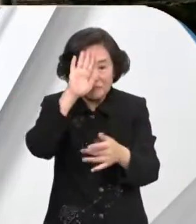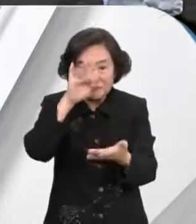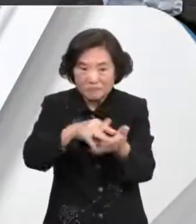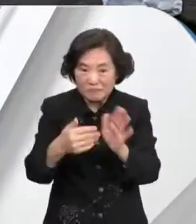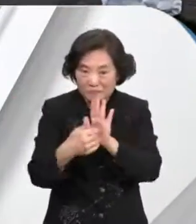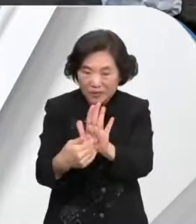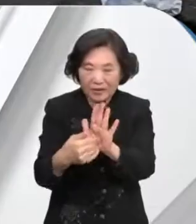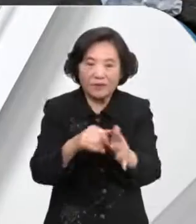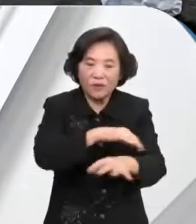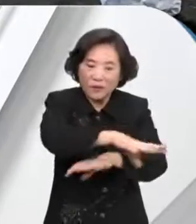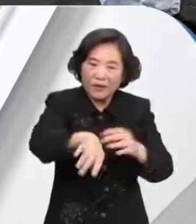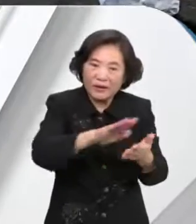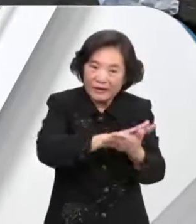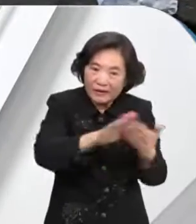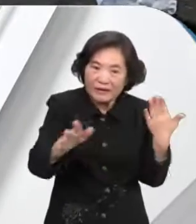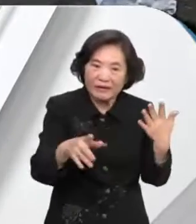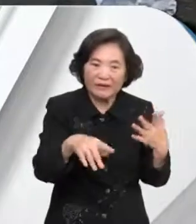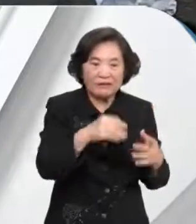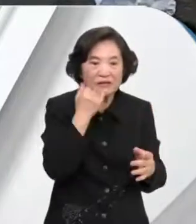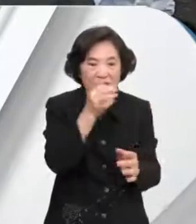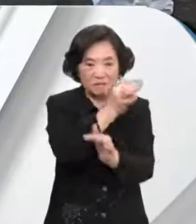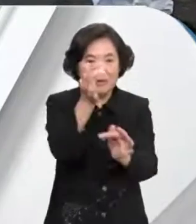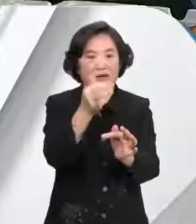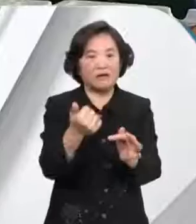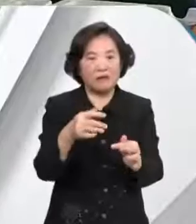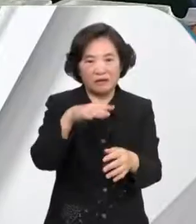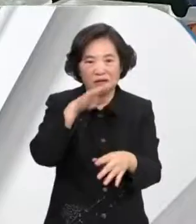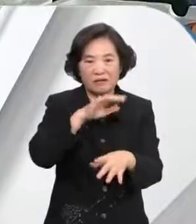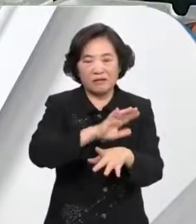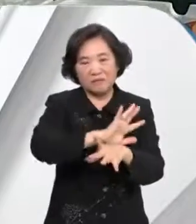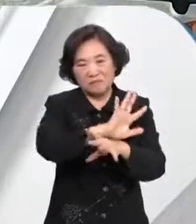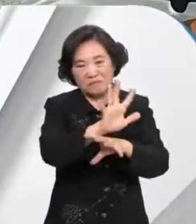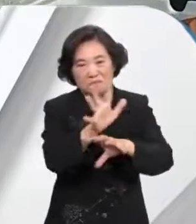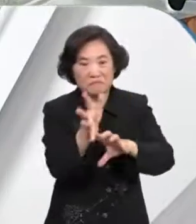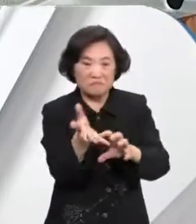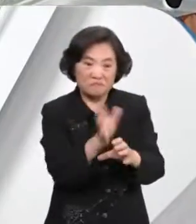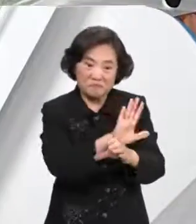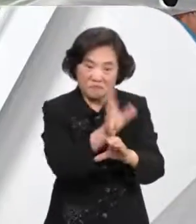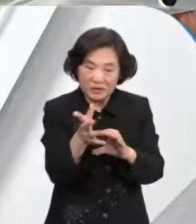环境的清洁，全面防病毒侵袭。客家新闻中心，杨立波涛。